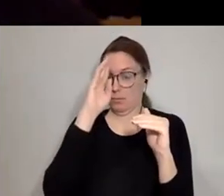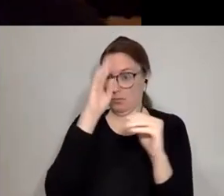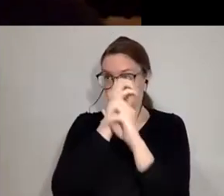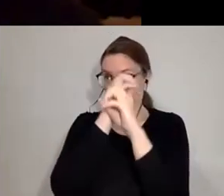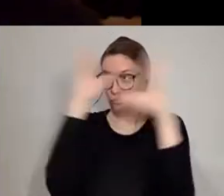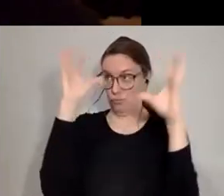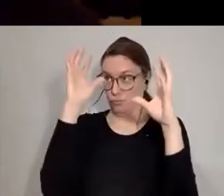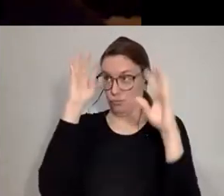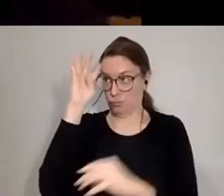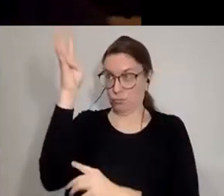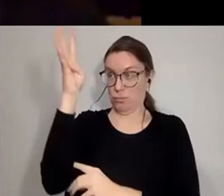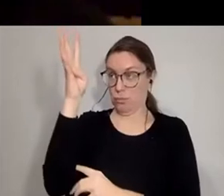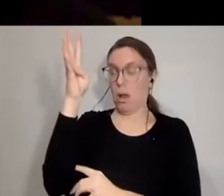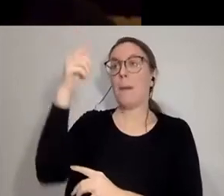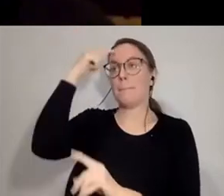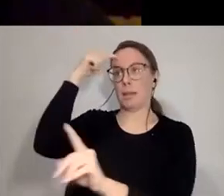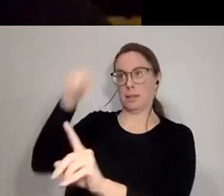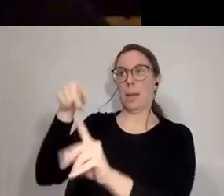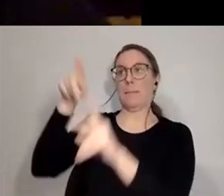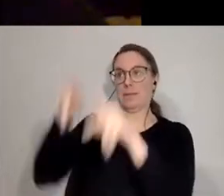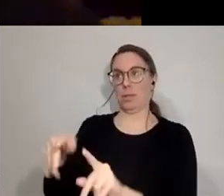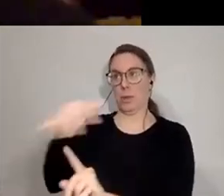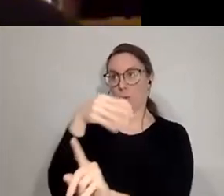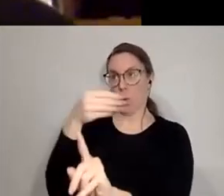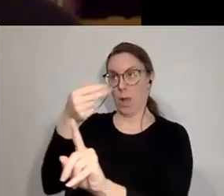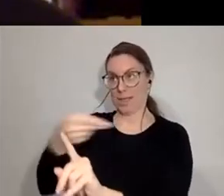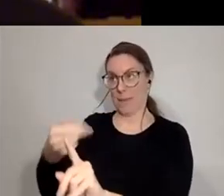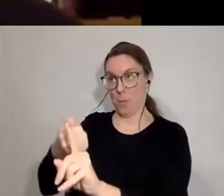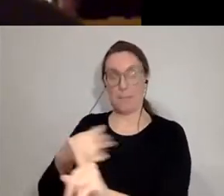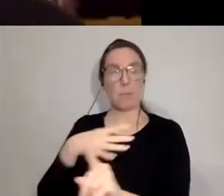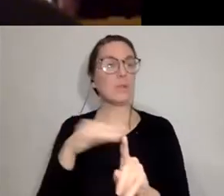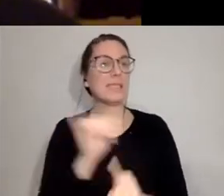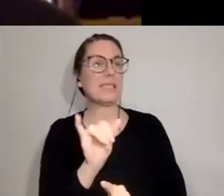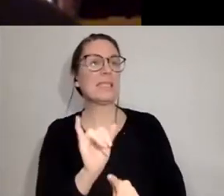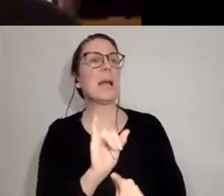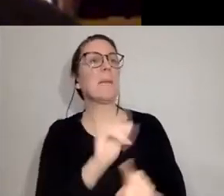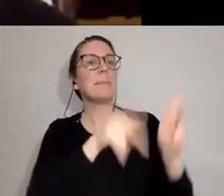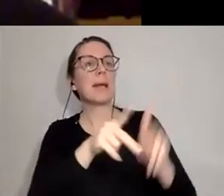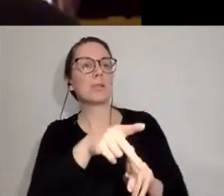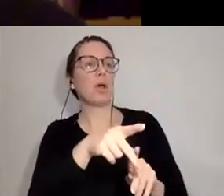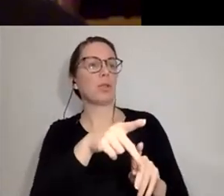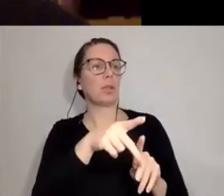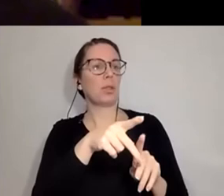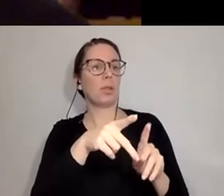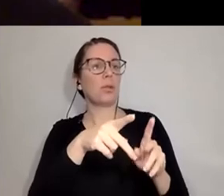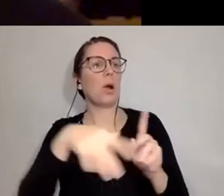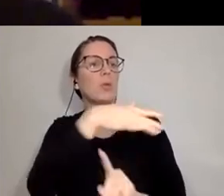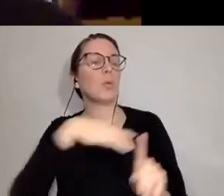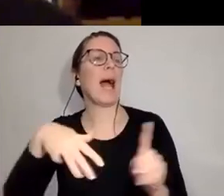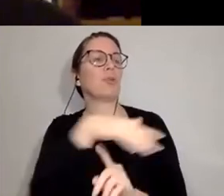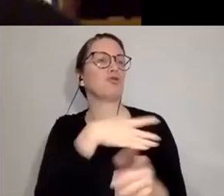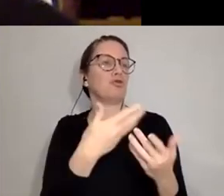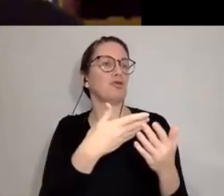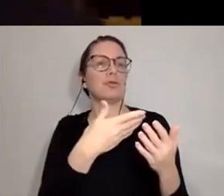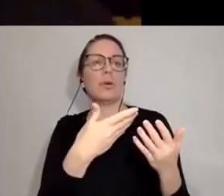elles-mêmes, les personnes en situation de handicap, mais aussi les acteurs qui vont cheminer à leur côté, leurs proches, les